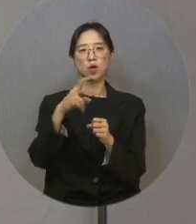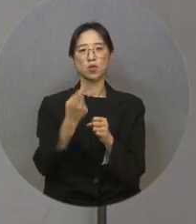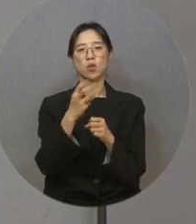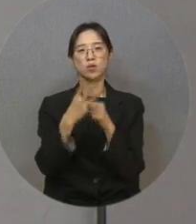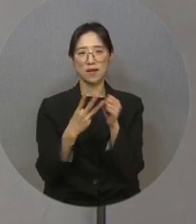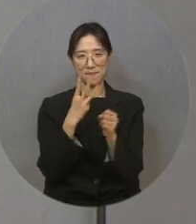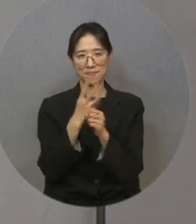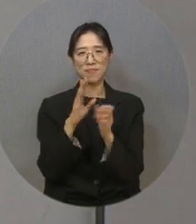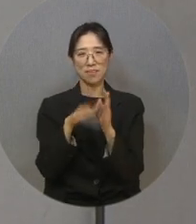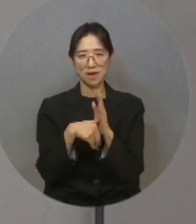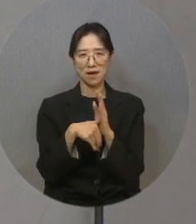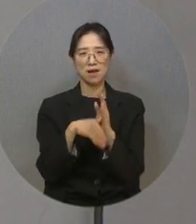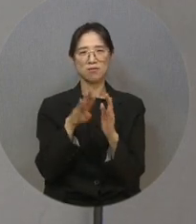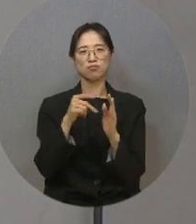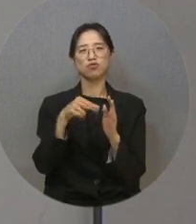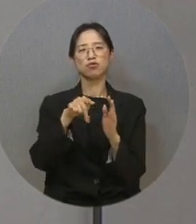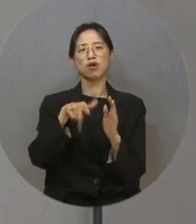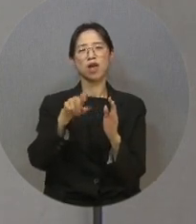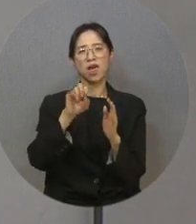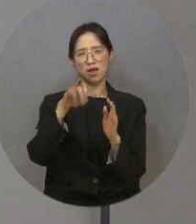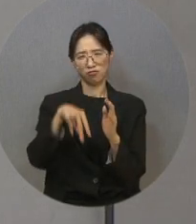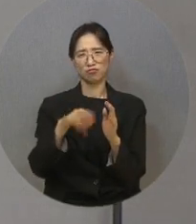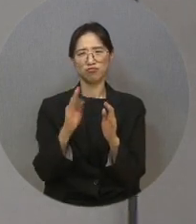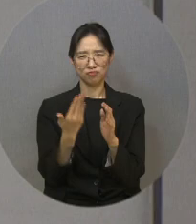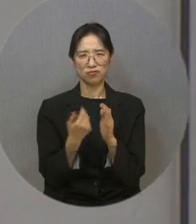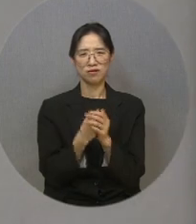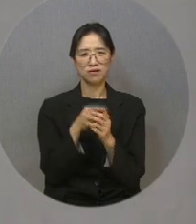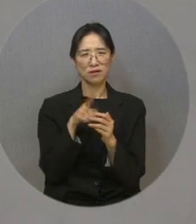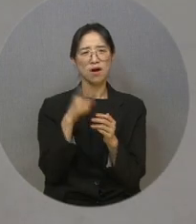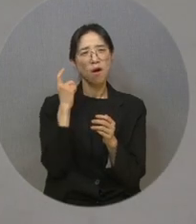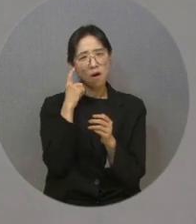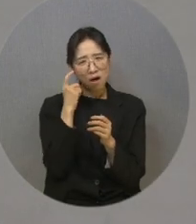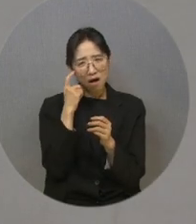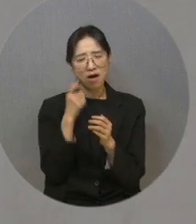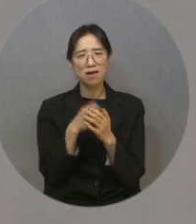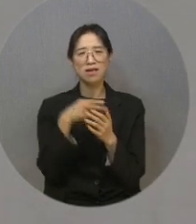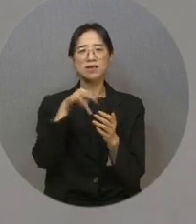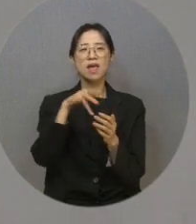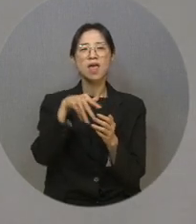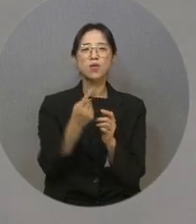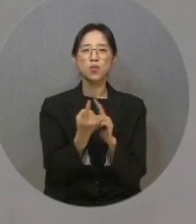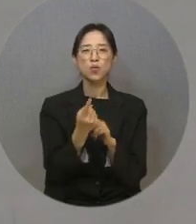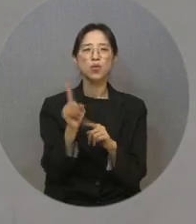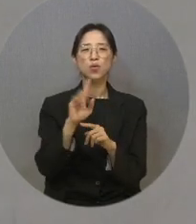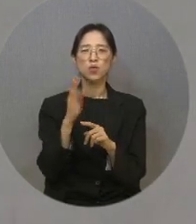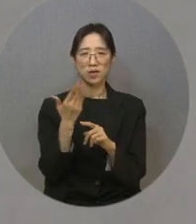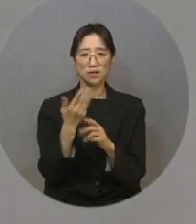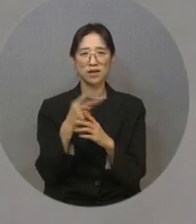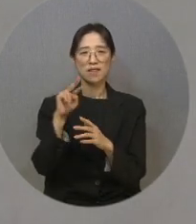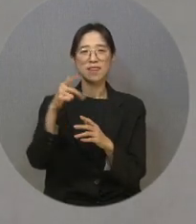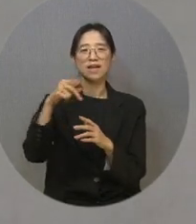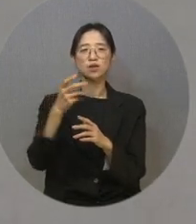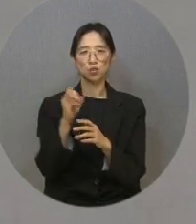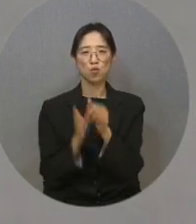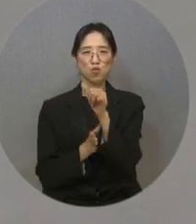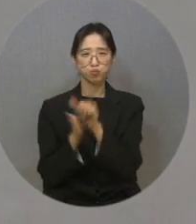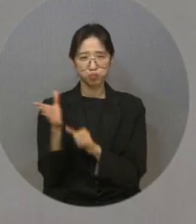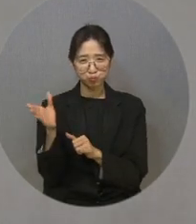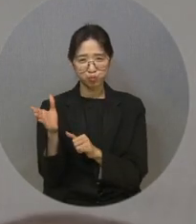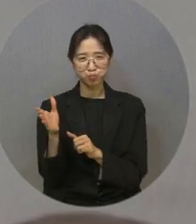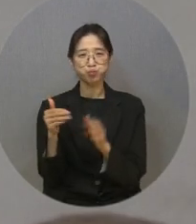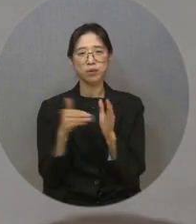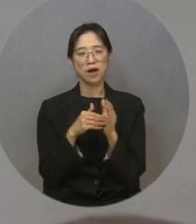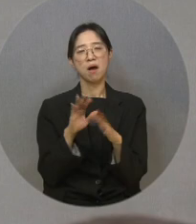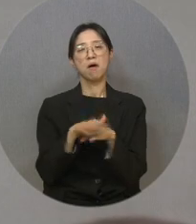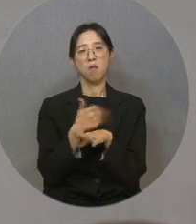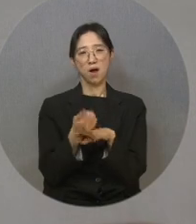3년에 분서갱유를 당합니다. 그게 뭐 왜 당하냐? 세조가 어떻게 됐습니까? 단종